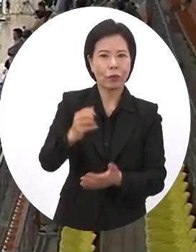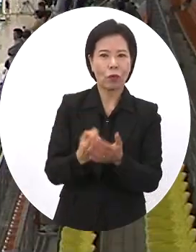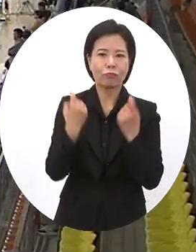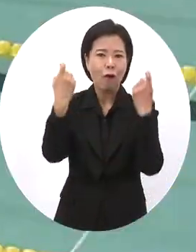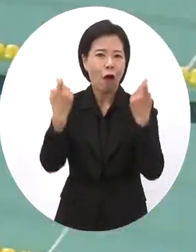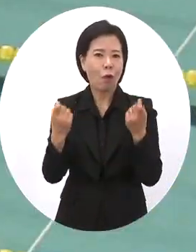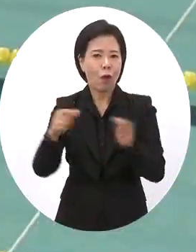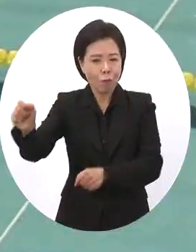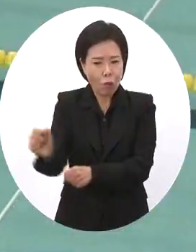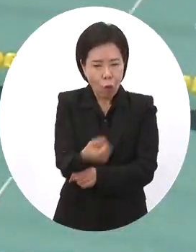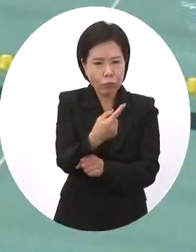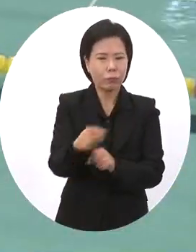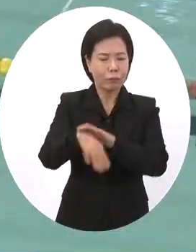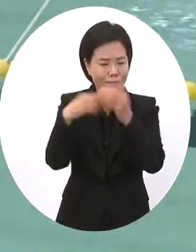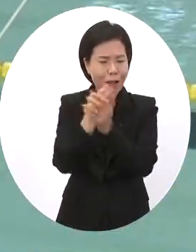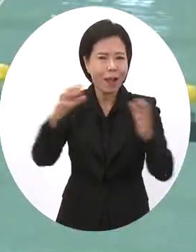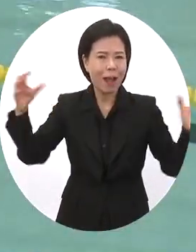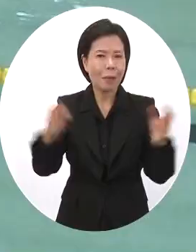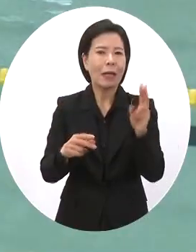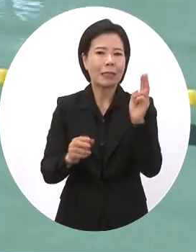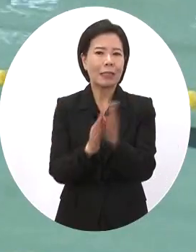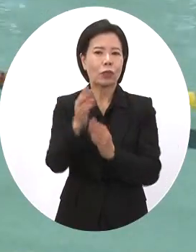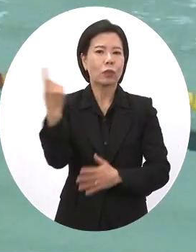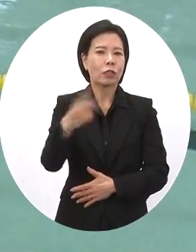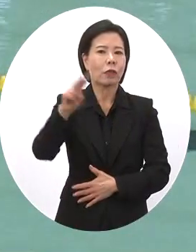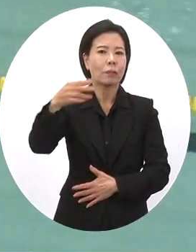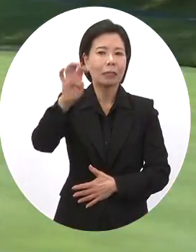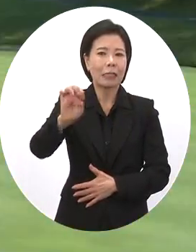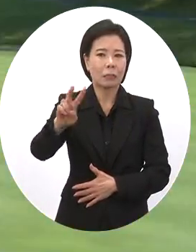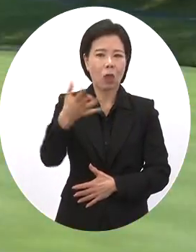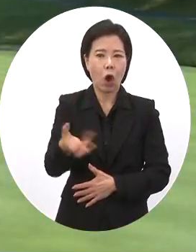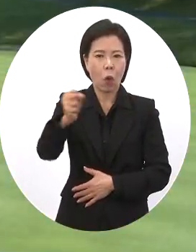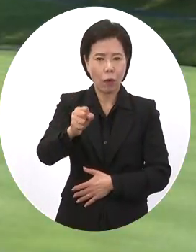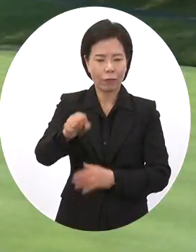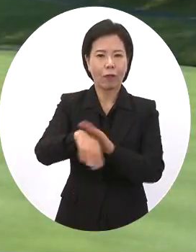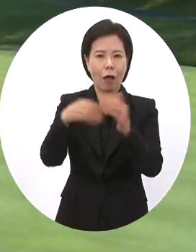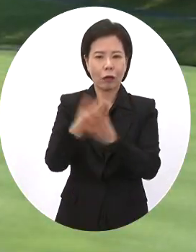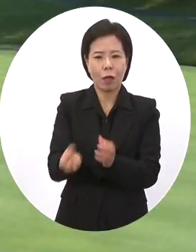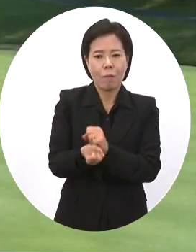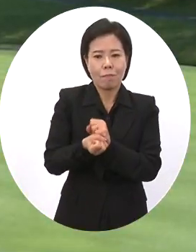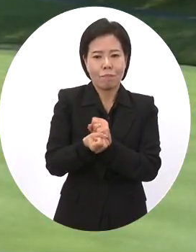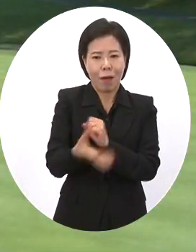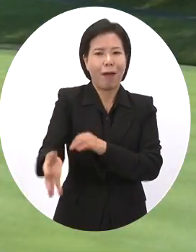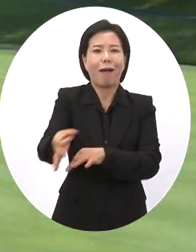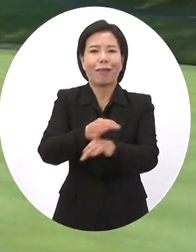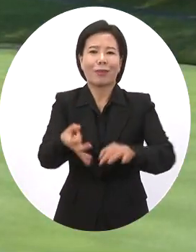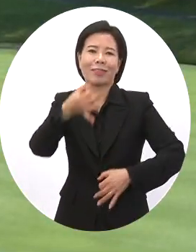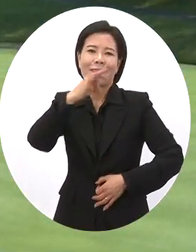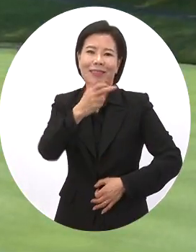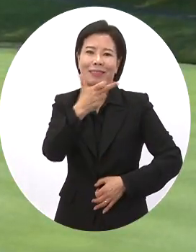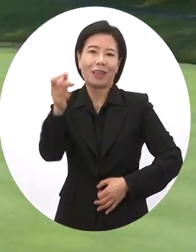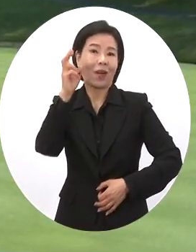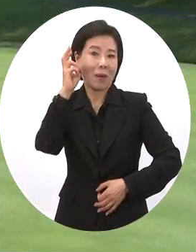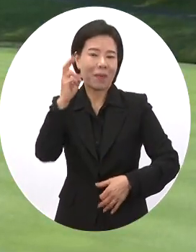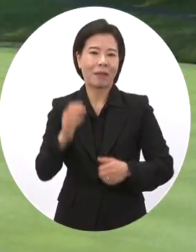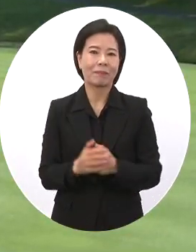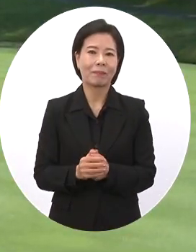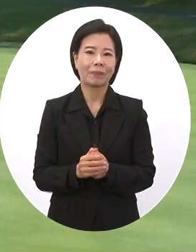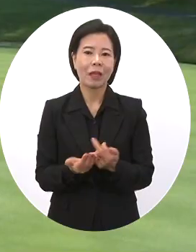관광 1조 6,054억 원 등 총 2조 1,242억 원의 지역경제 파급 효과가 나타날 것으로